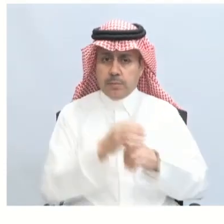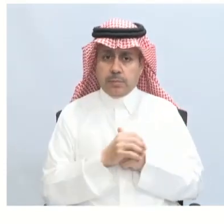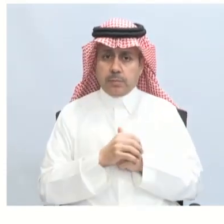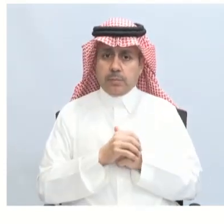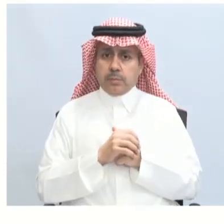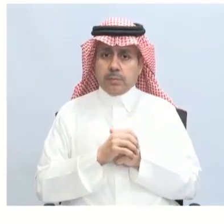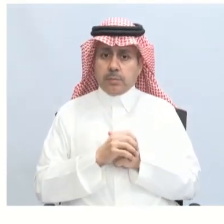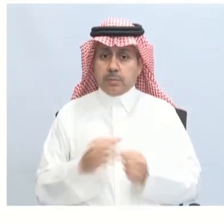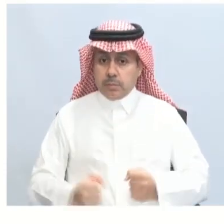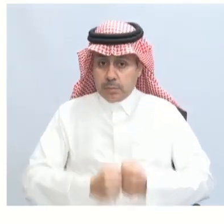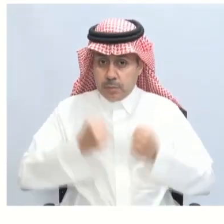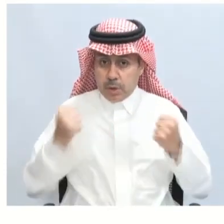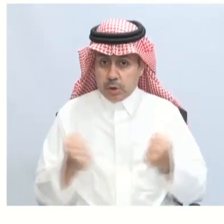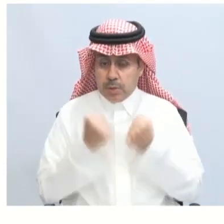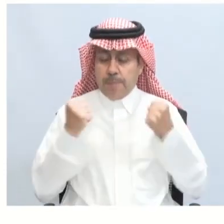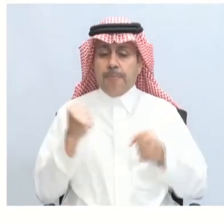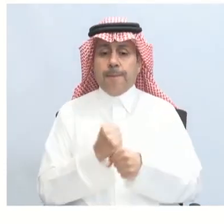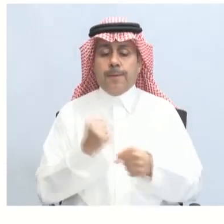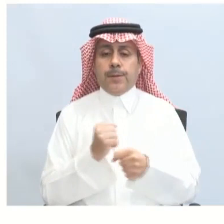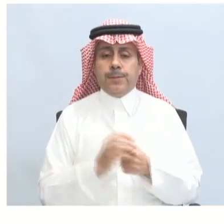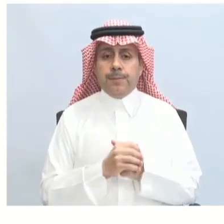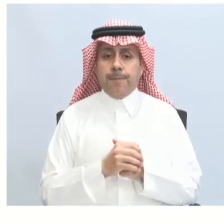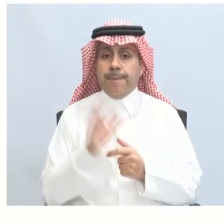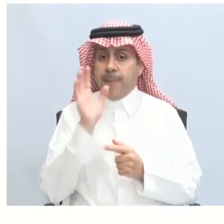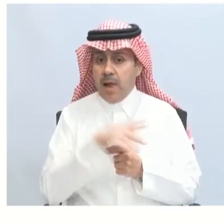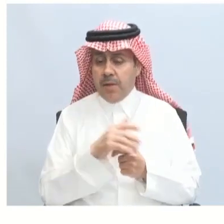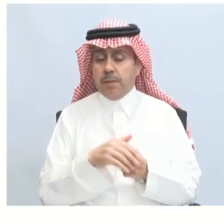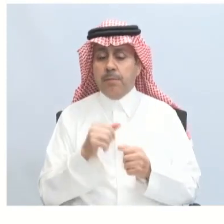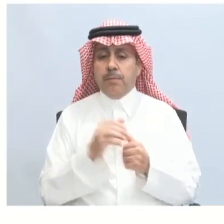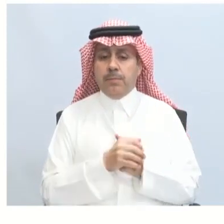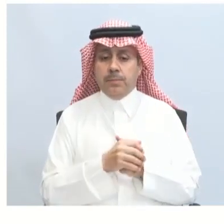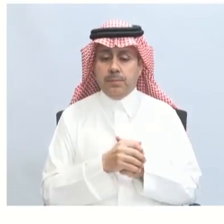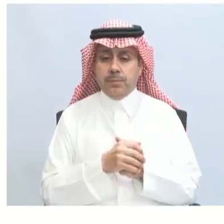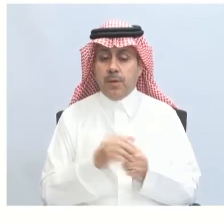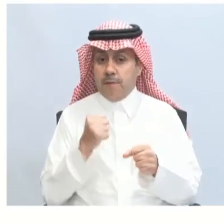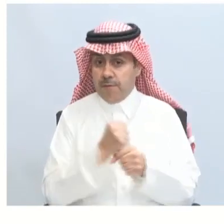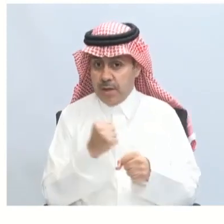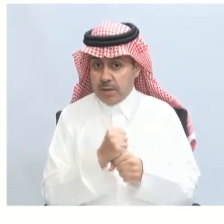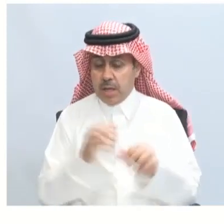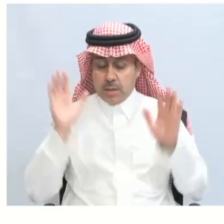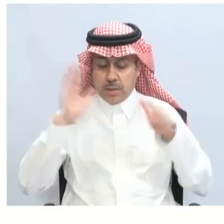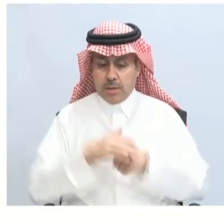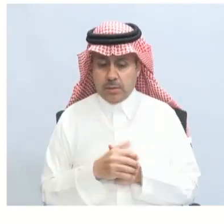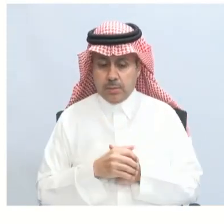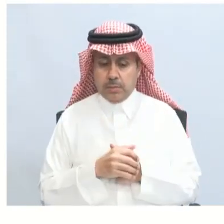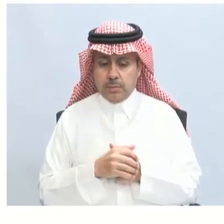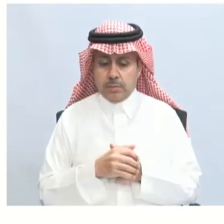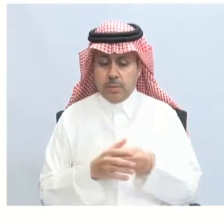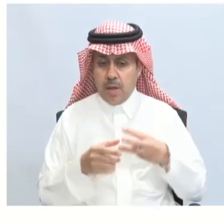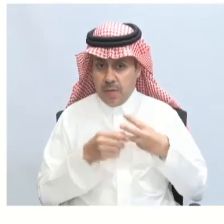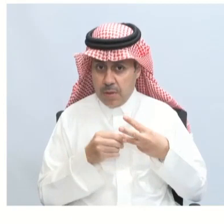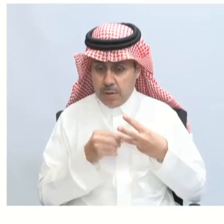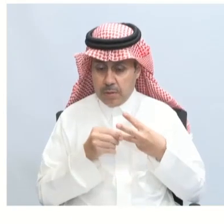ان تجتهد ل يحقق الاثر المرجو بعد ذلك في اداء هذه الصلاه ايضا نختم باخر